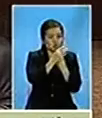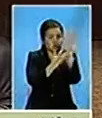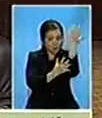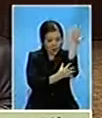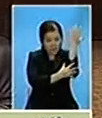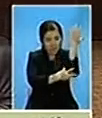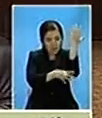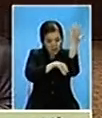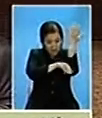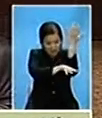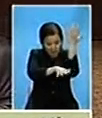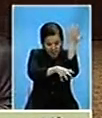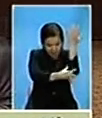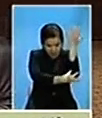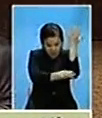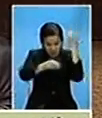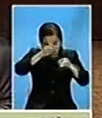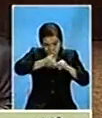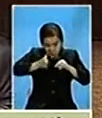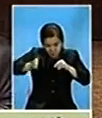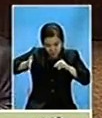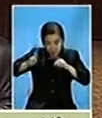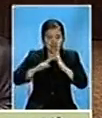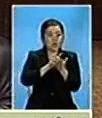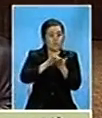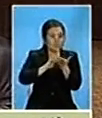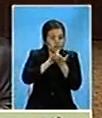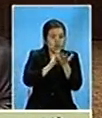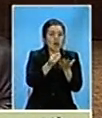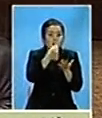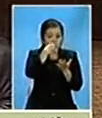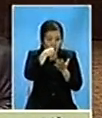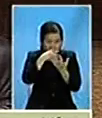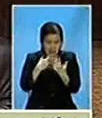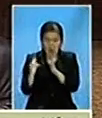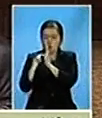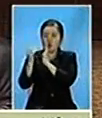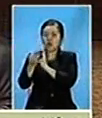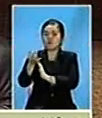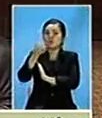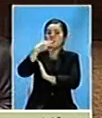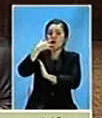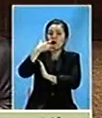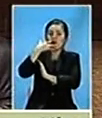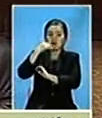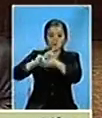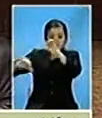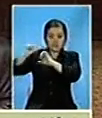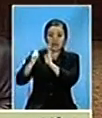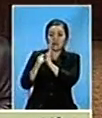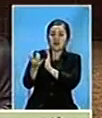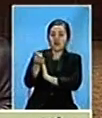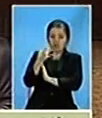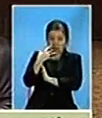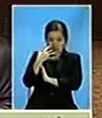มีการประยุกต์โดยใช้วิชาความรู้ทางวิทยาศาสตร์และวิทยาศาสตร์การแพทย์ใส่เข้าไปนั้นถ้ามี